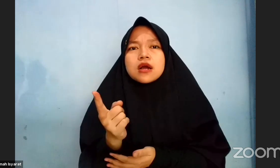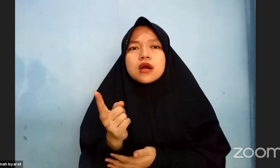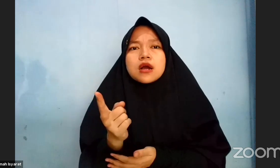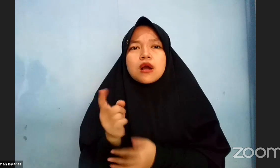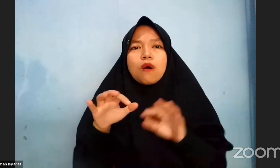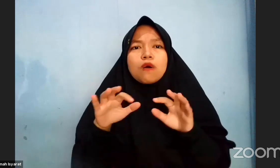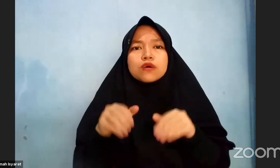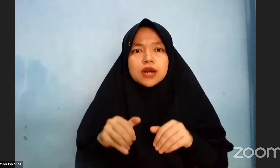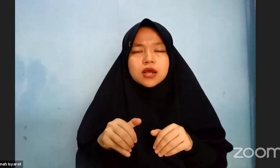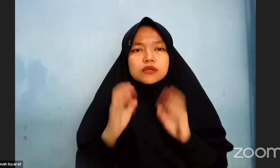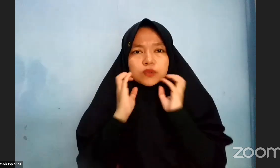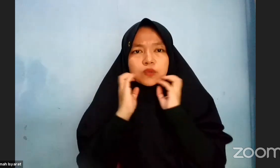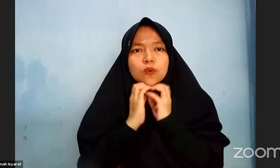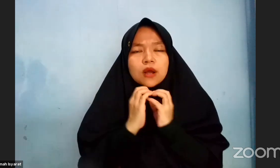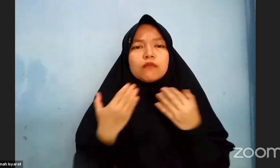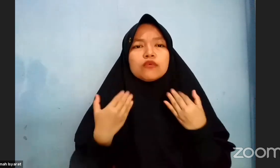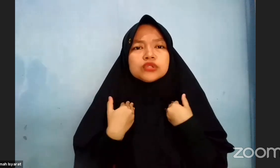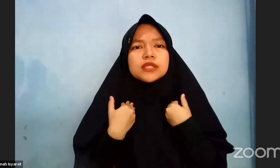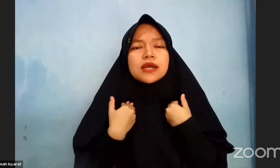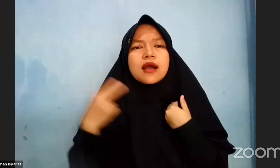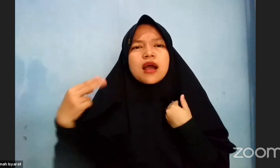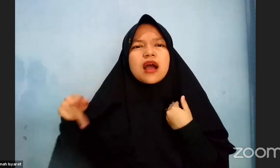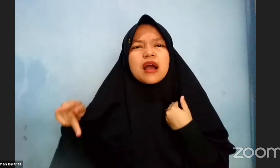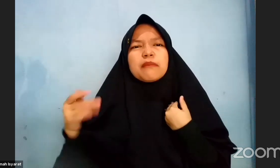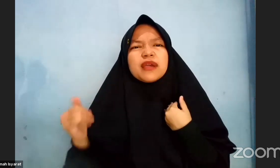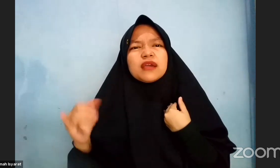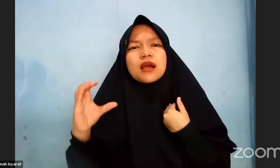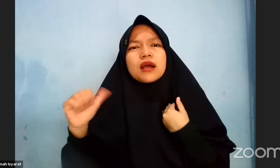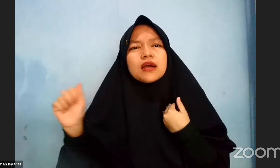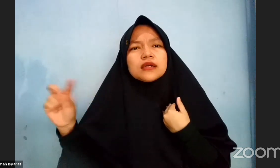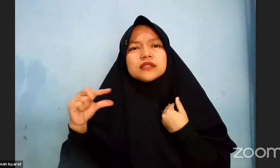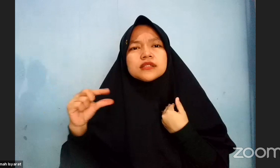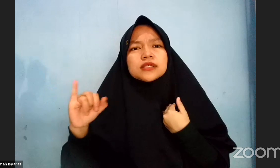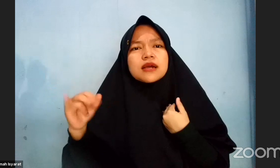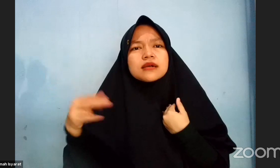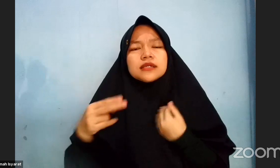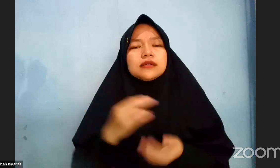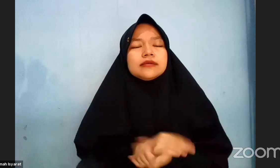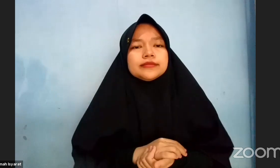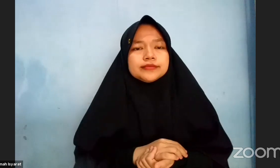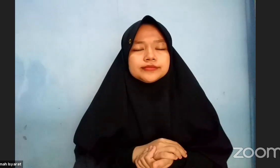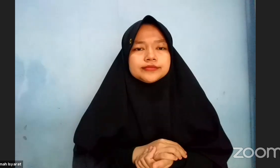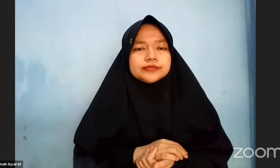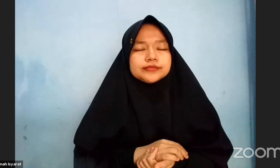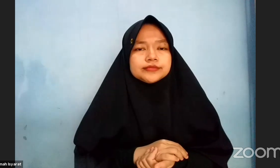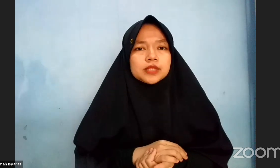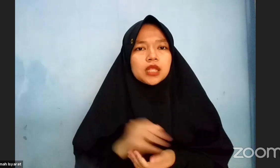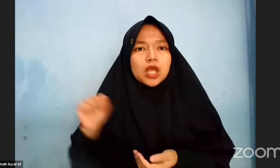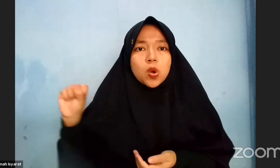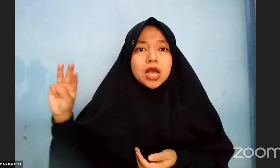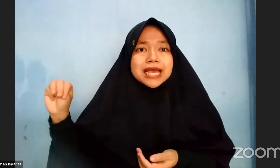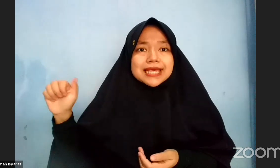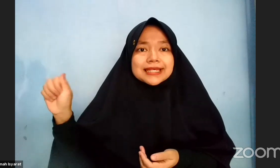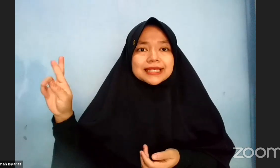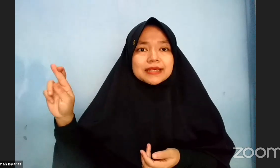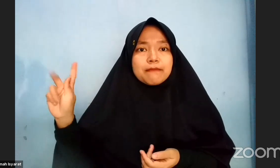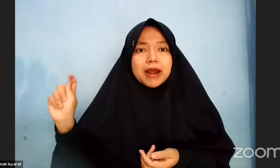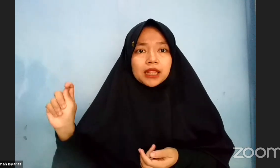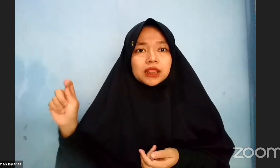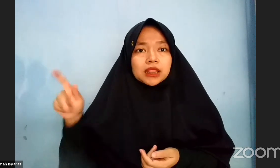lah jadi kalau dia tidak bisa mengambil aplikasinya Bapak Ibu yang kalau dia tidak